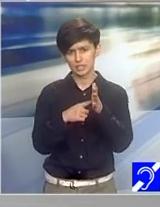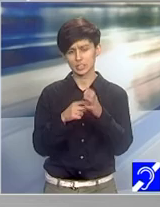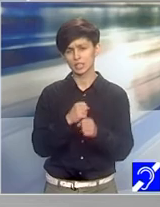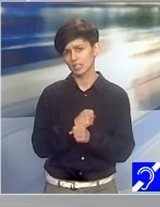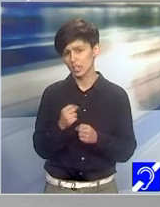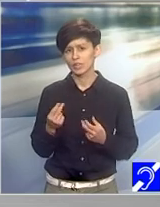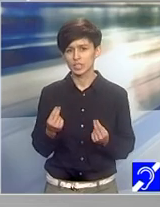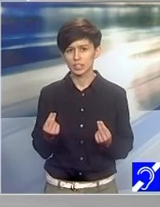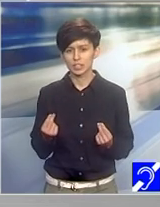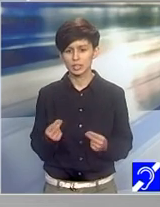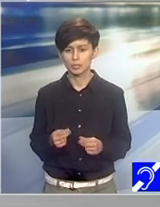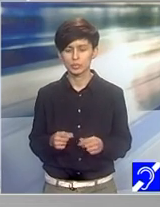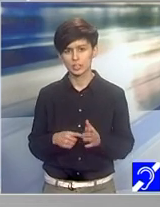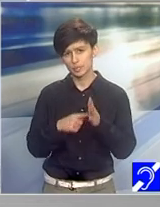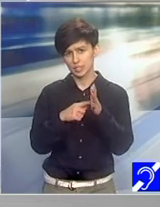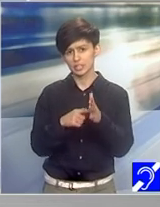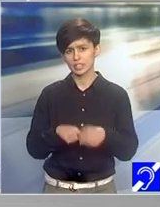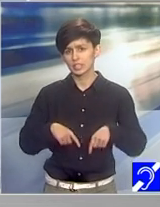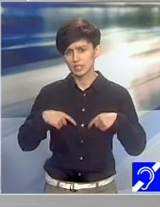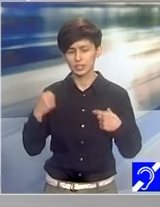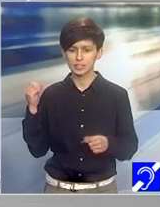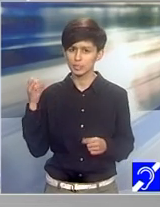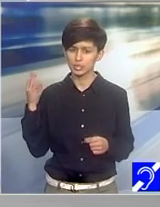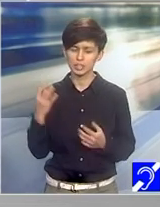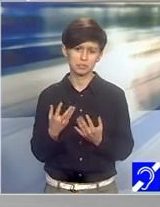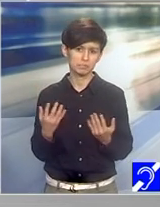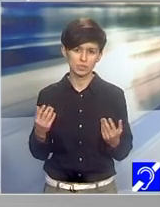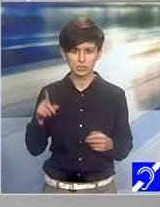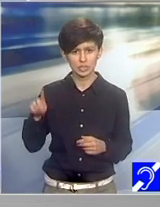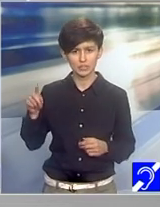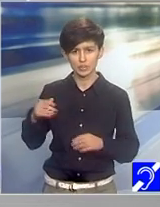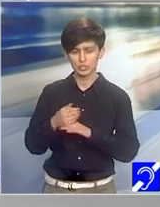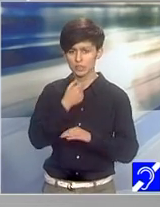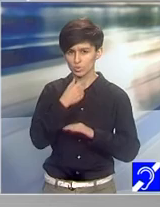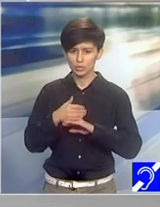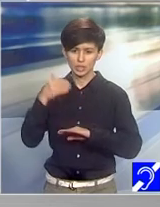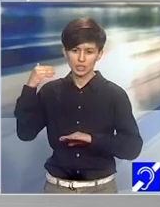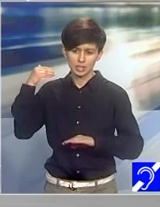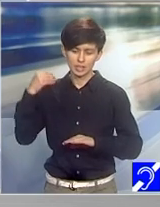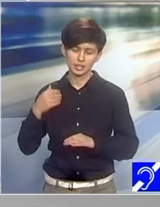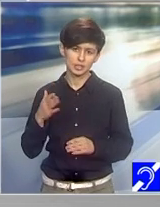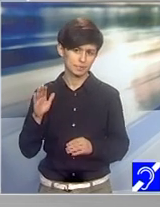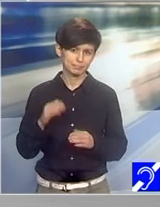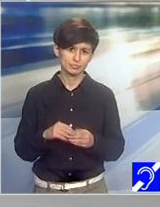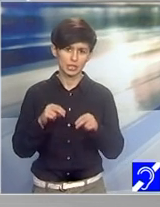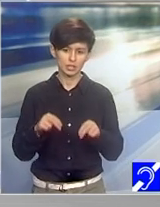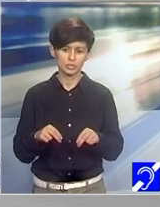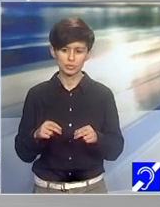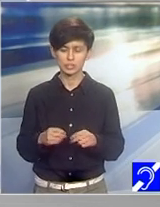în viața politică cu câteva luni sau cu un an înainte, a ajuns dintr-o dată să